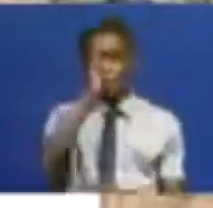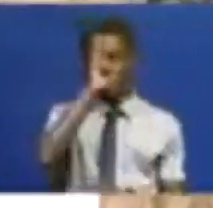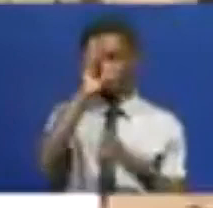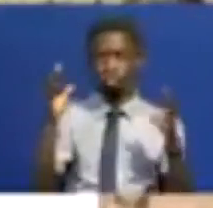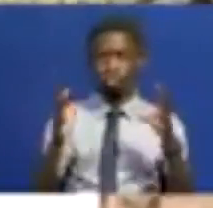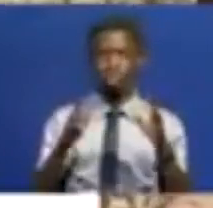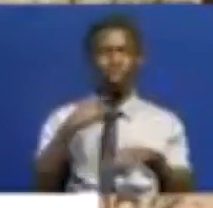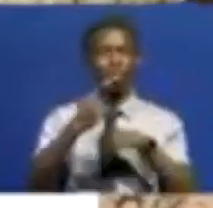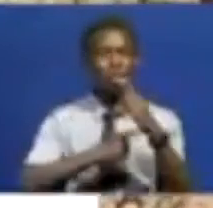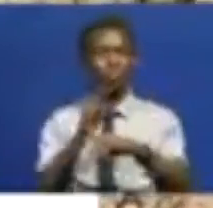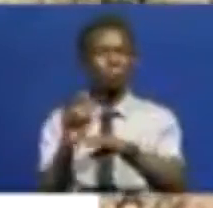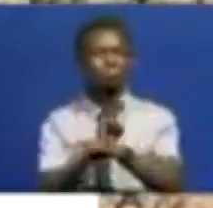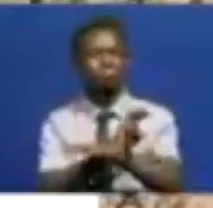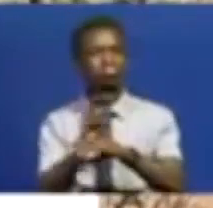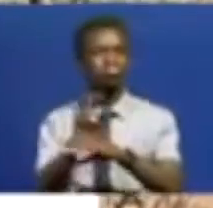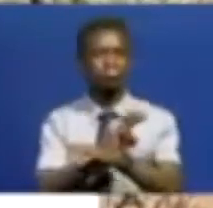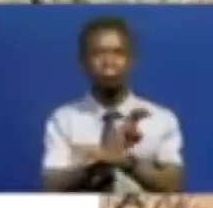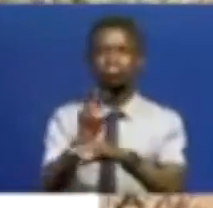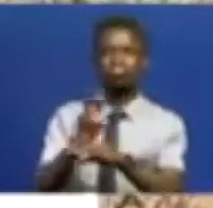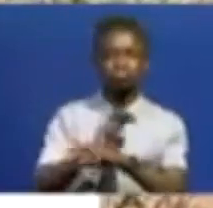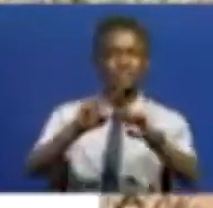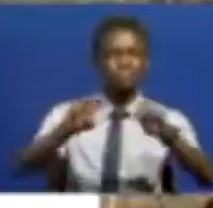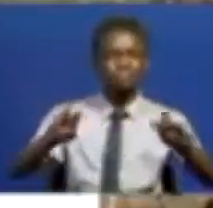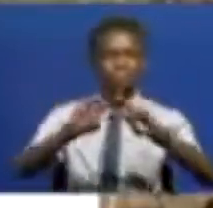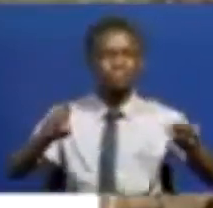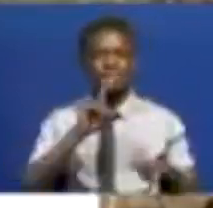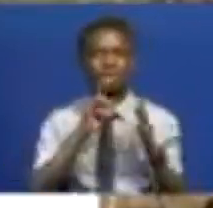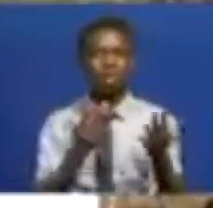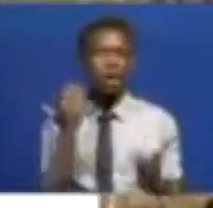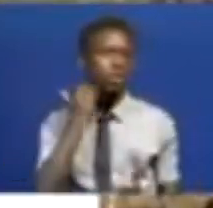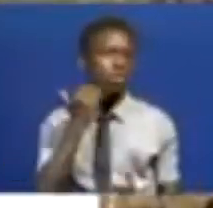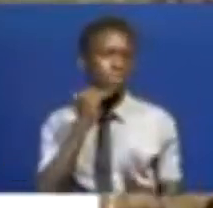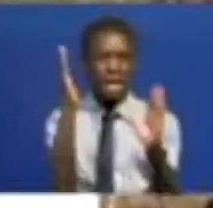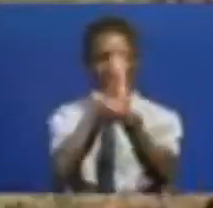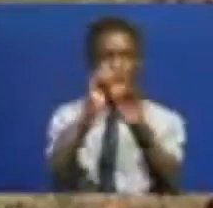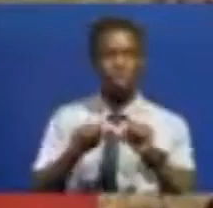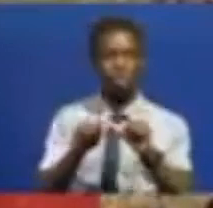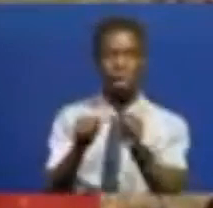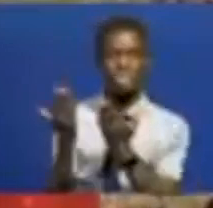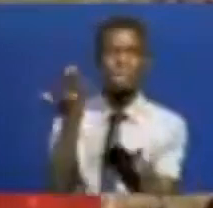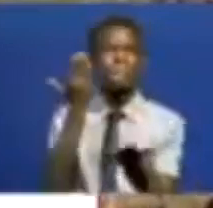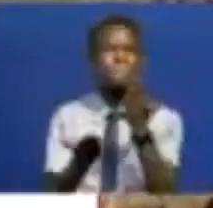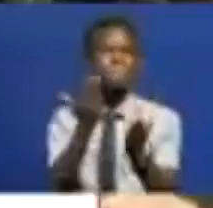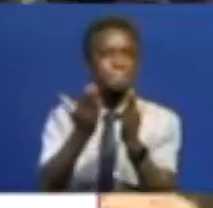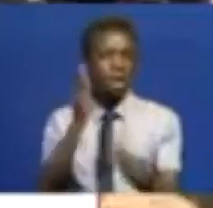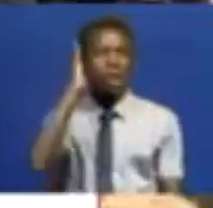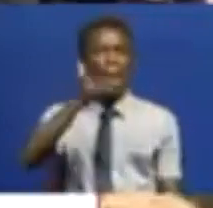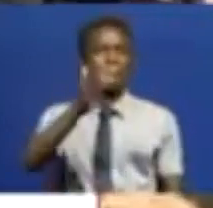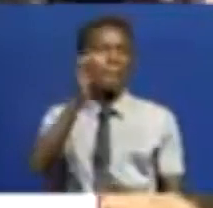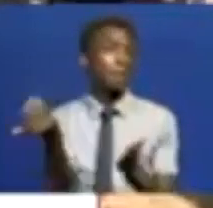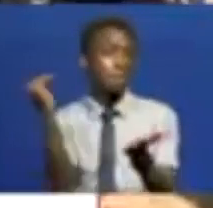kushika doria, kukiwa na ripoti kwamba majambazi wangali wamejificha katika eneo hilo na huenda wakatekeleza shambulizi lingine. Shambulizi